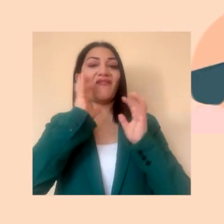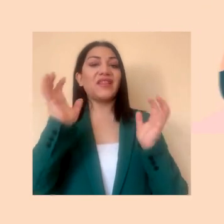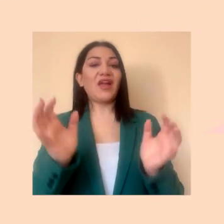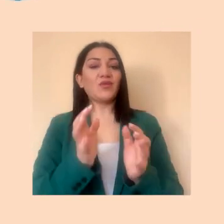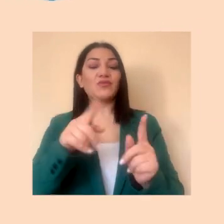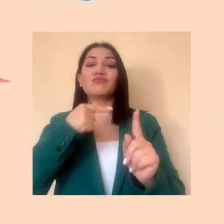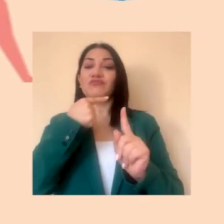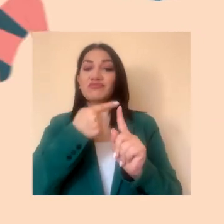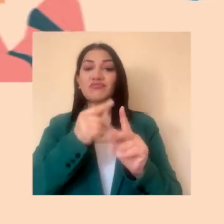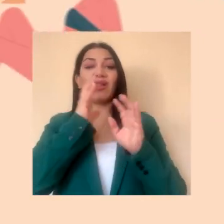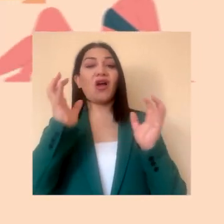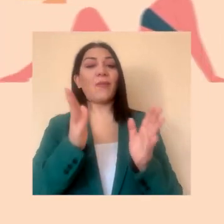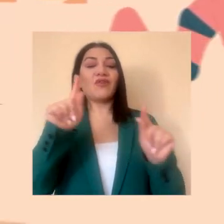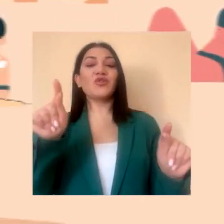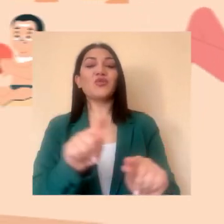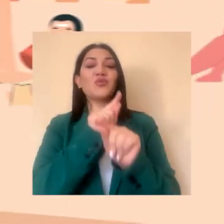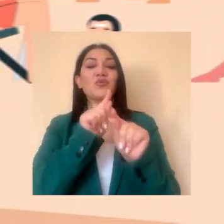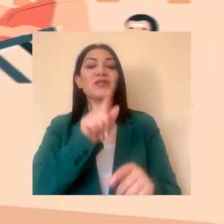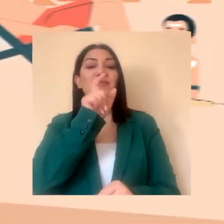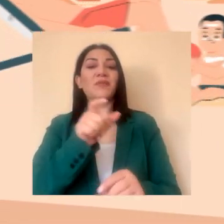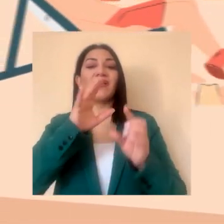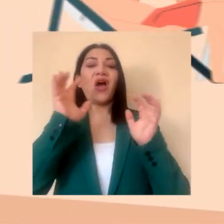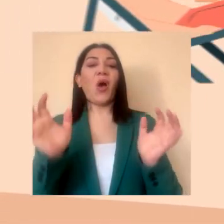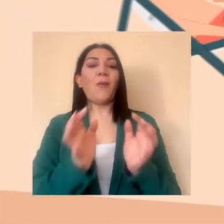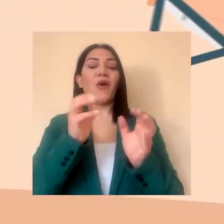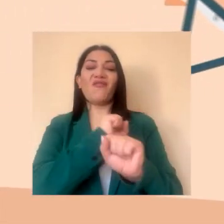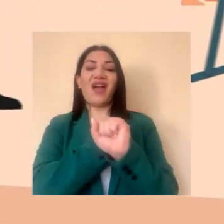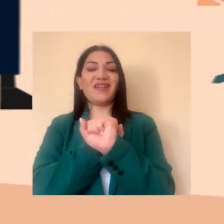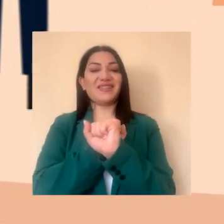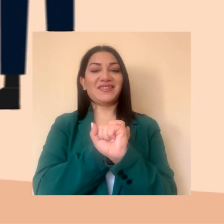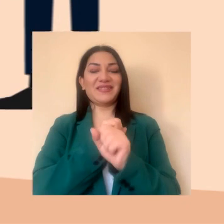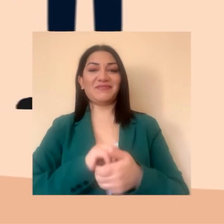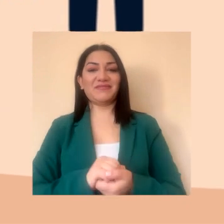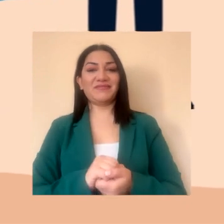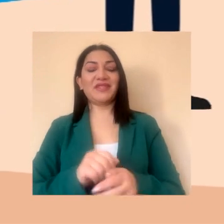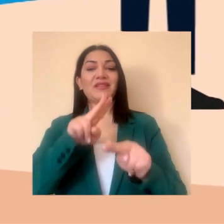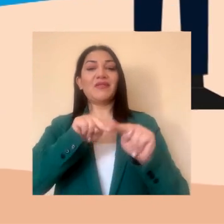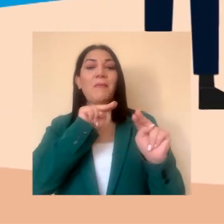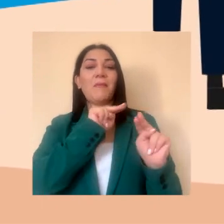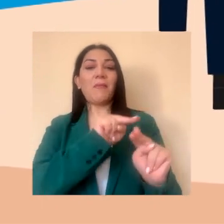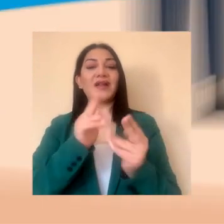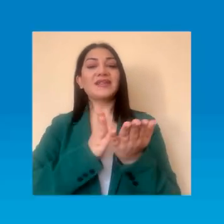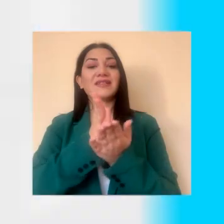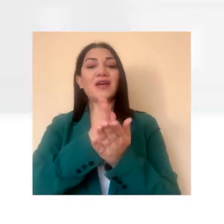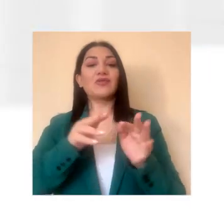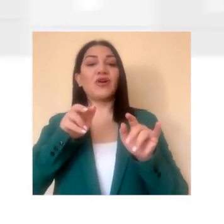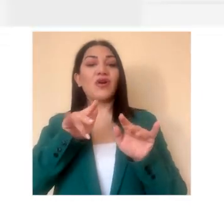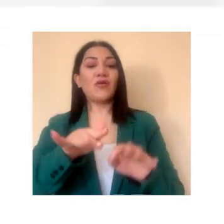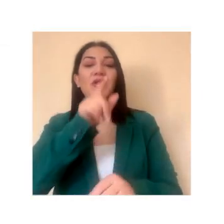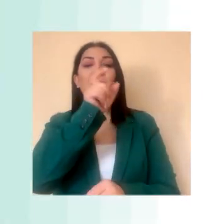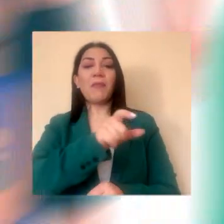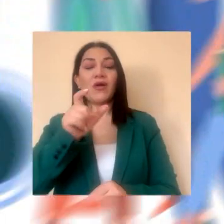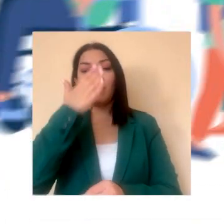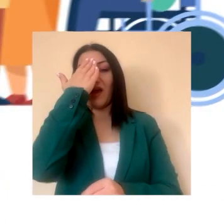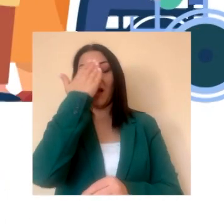են հասարակական անվտանգությունը, ինչպես նաև ապահովելու են զբոսաշրջիկների անվտանգ հանգիստը։ Բարեկային